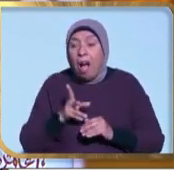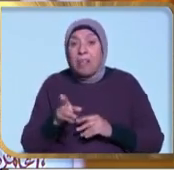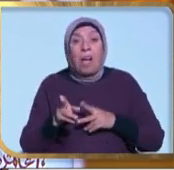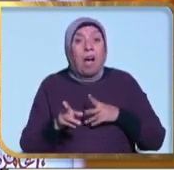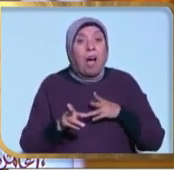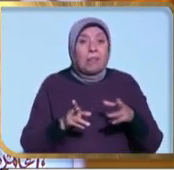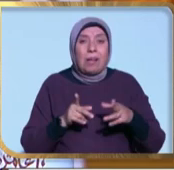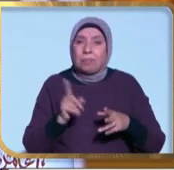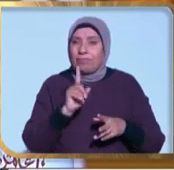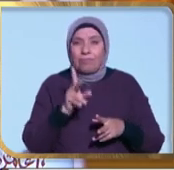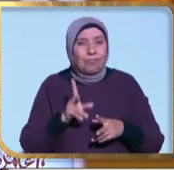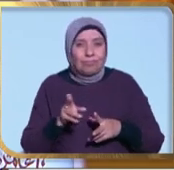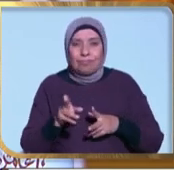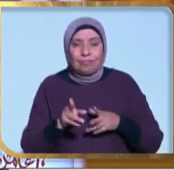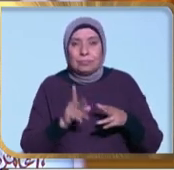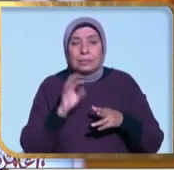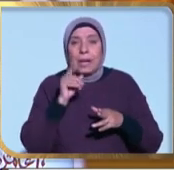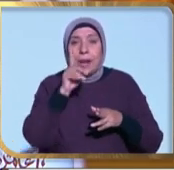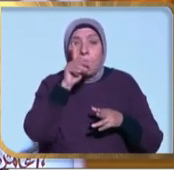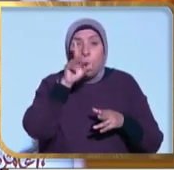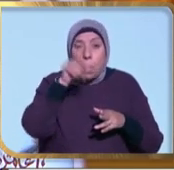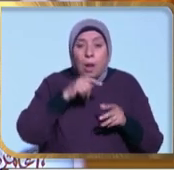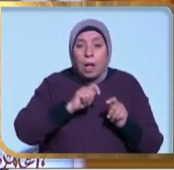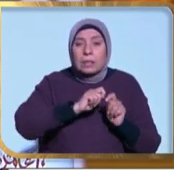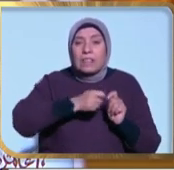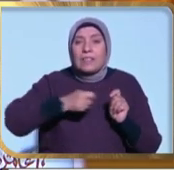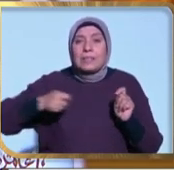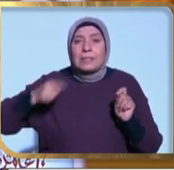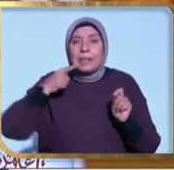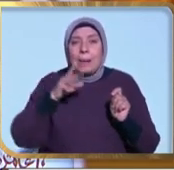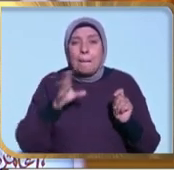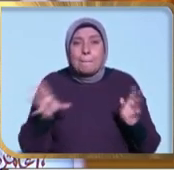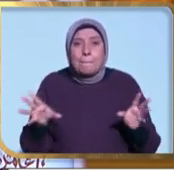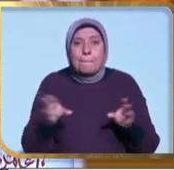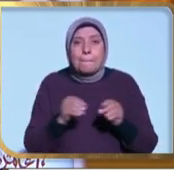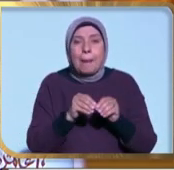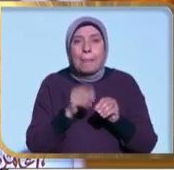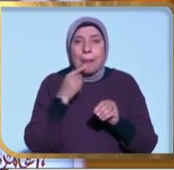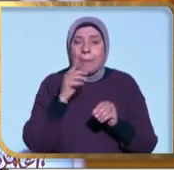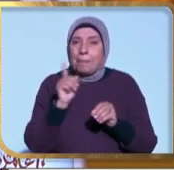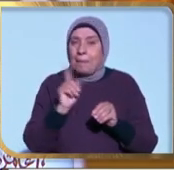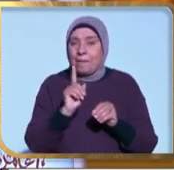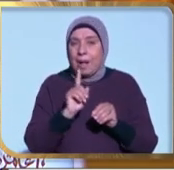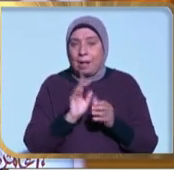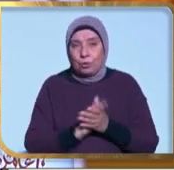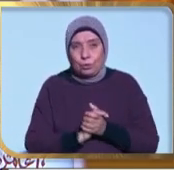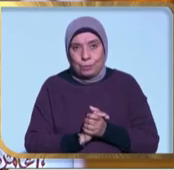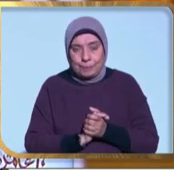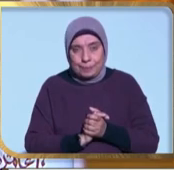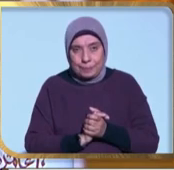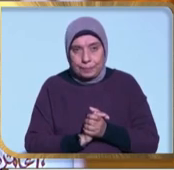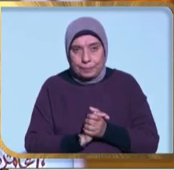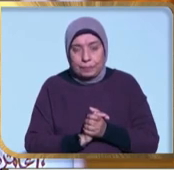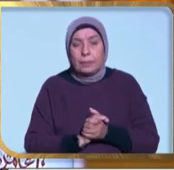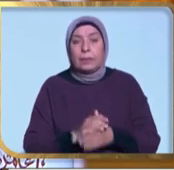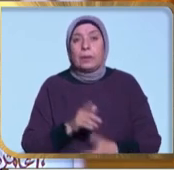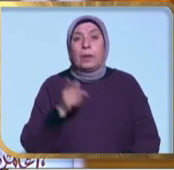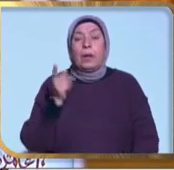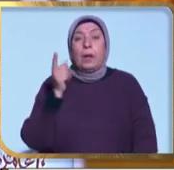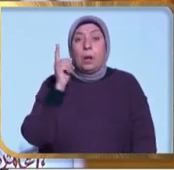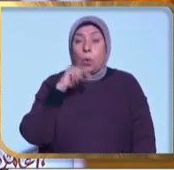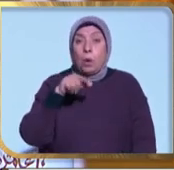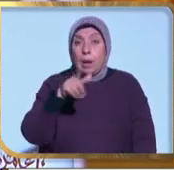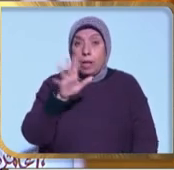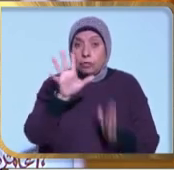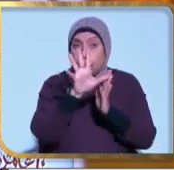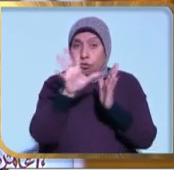الايه من جمله السياق القراني ده هيبقى ما فيهوش انضباط في الفهم كمان الشريعه